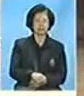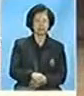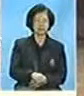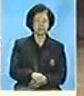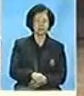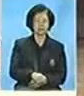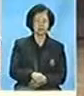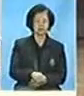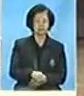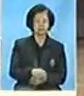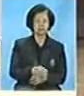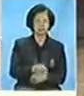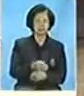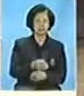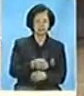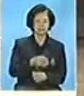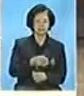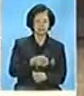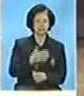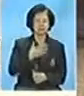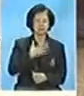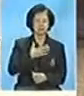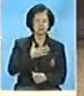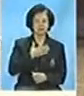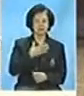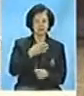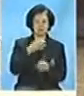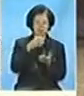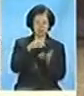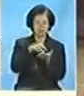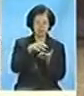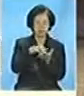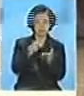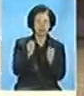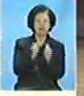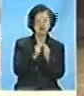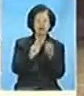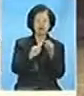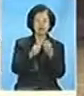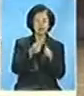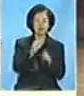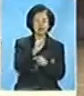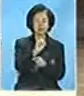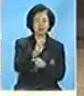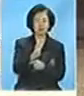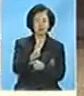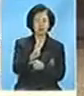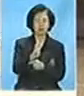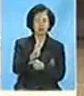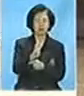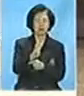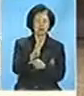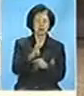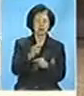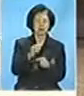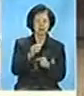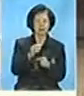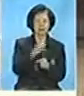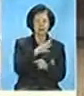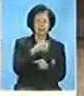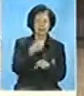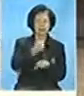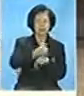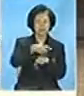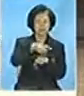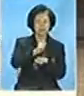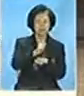ก่อนอื่นกระผมต้องกราบเรียนกับเพื่อนสมาชิกวุฒิสภาและกราบเรียนกับท่านประธานวุฒิส